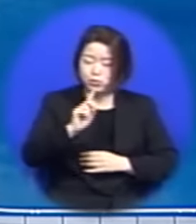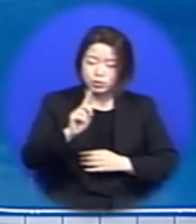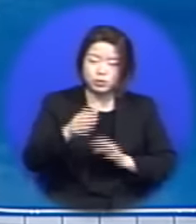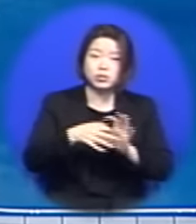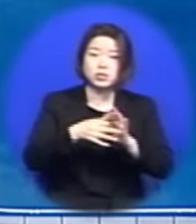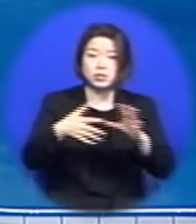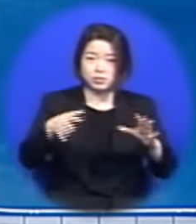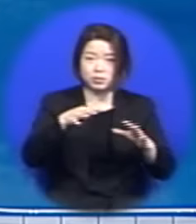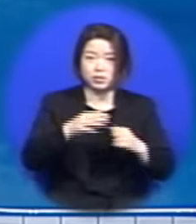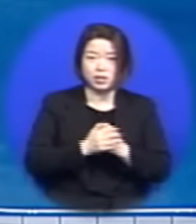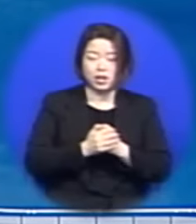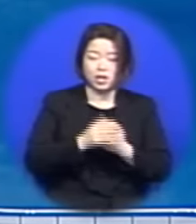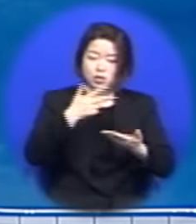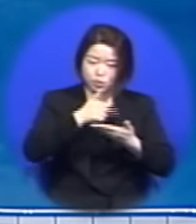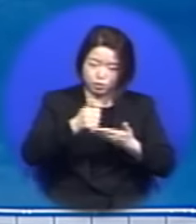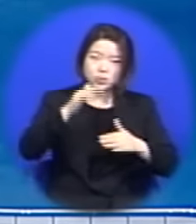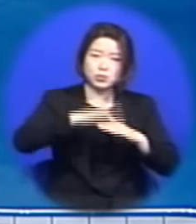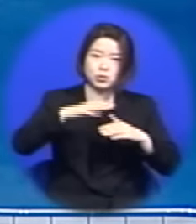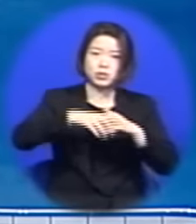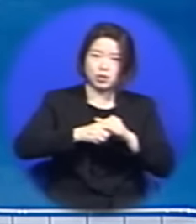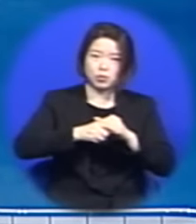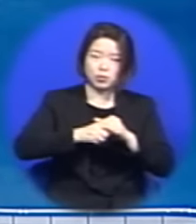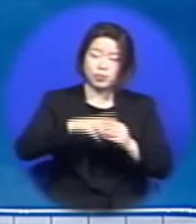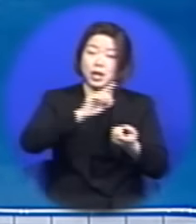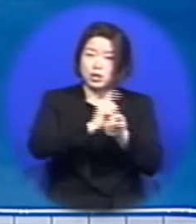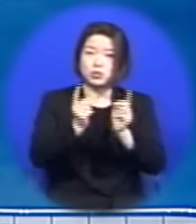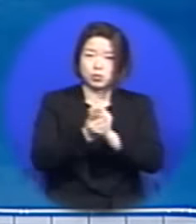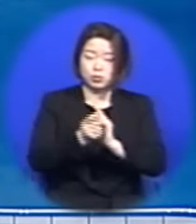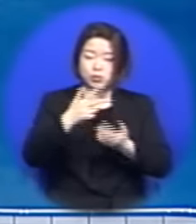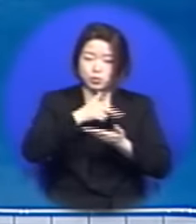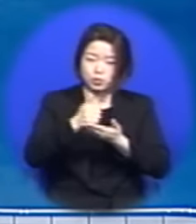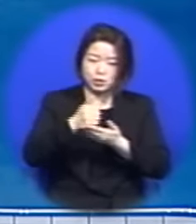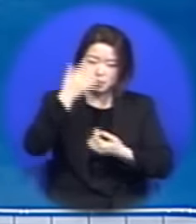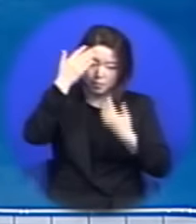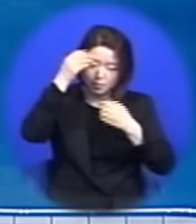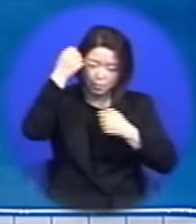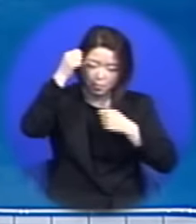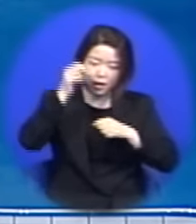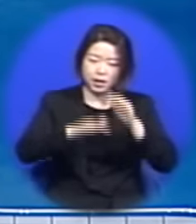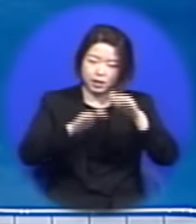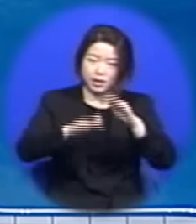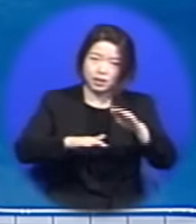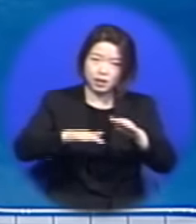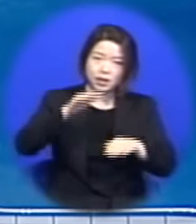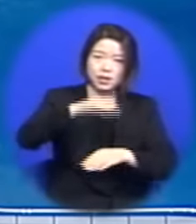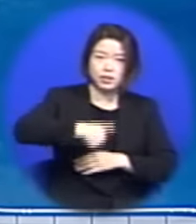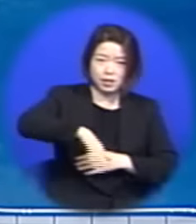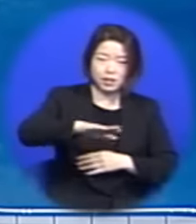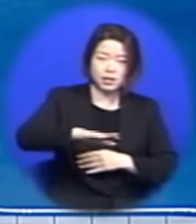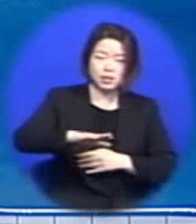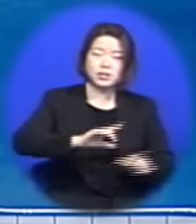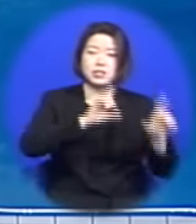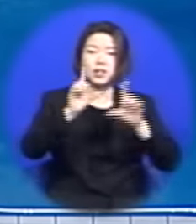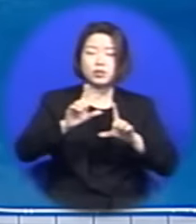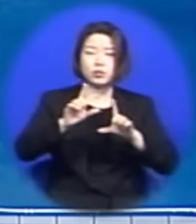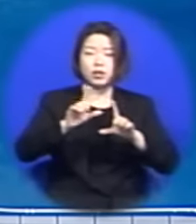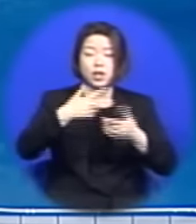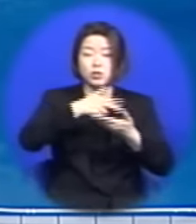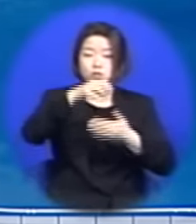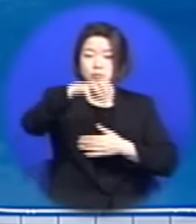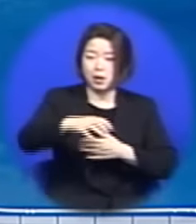붙잡고 서로 주님의 발자취 따라 살다가 하나님 앞에 가서 만날 때 그 기쁨이